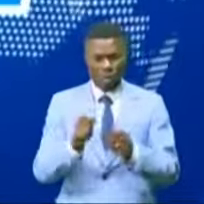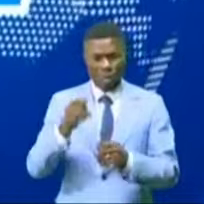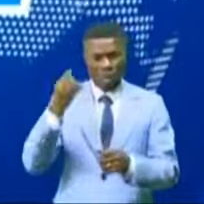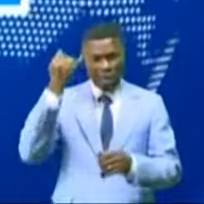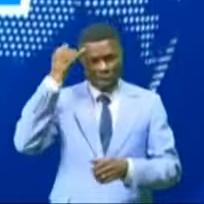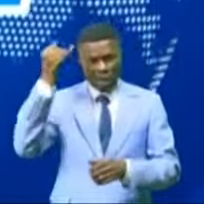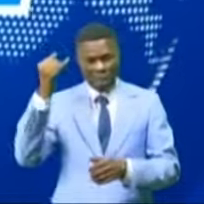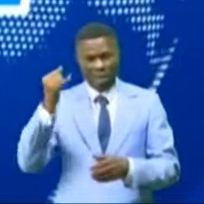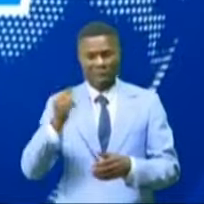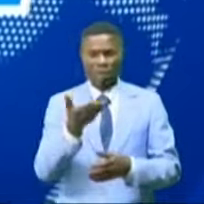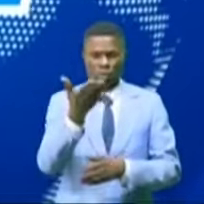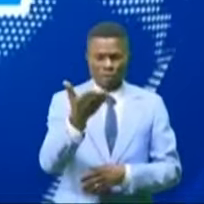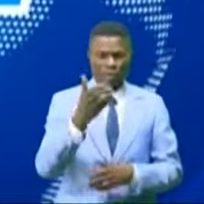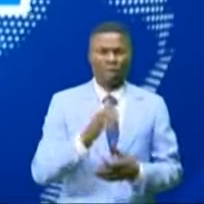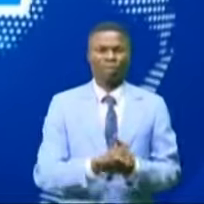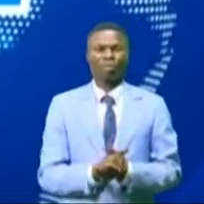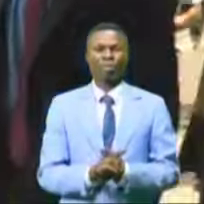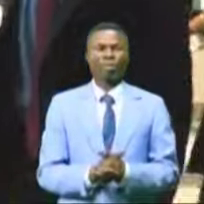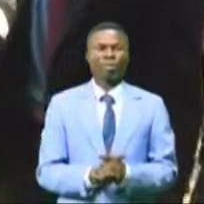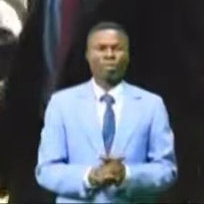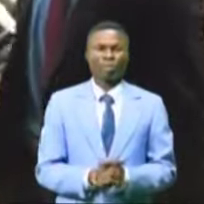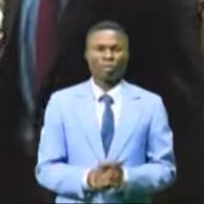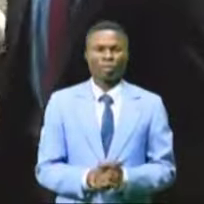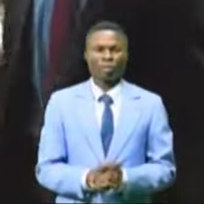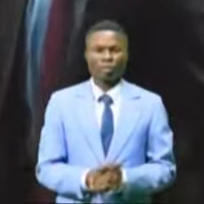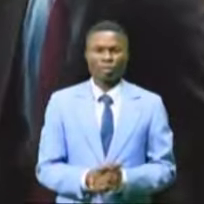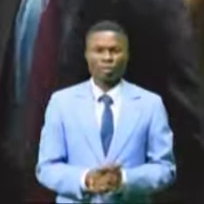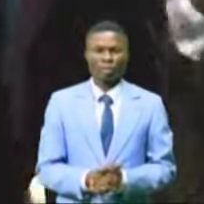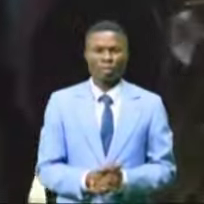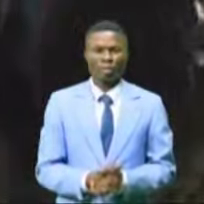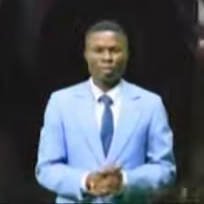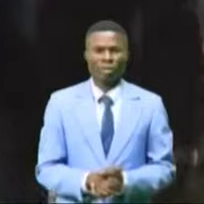d'Adolphe Moutombo. Nadine Yango, commentaire.